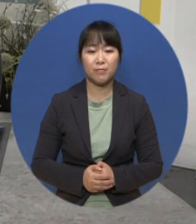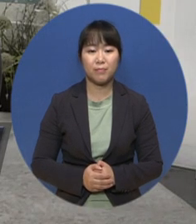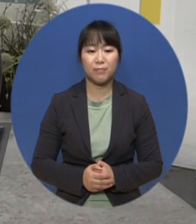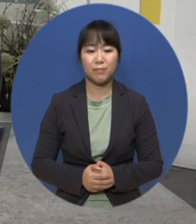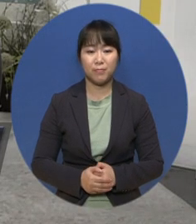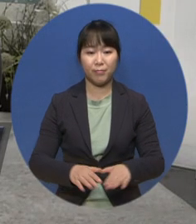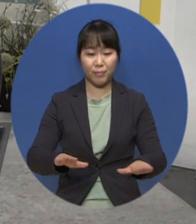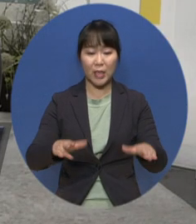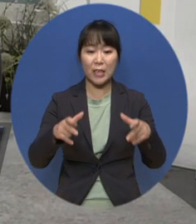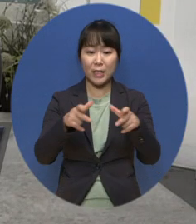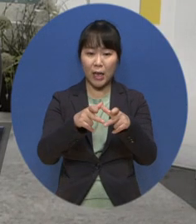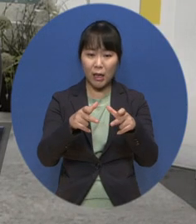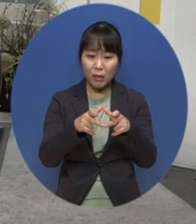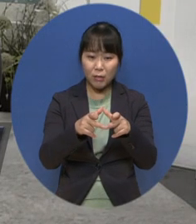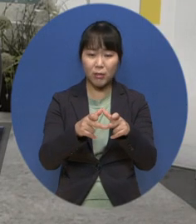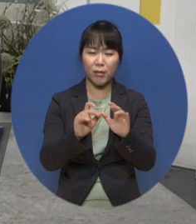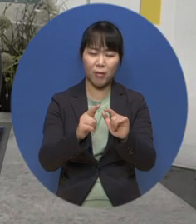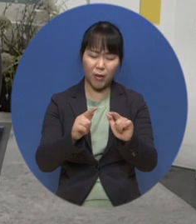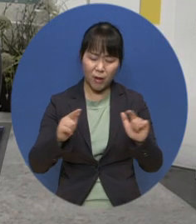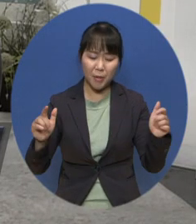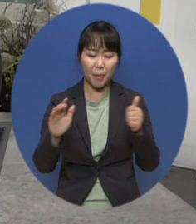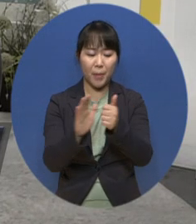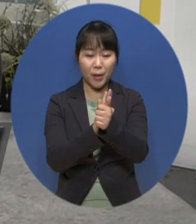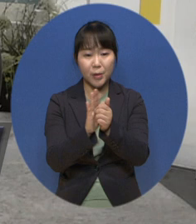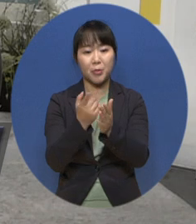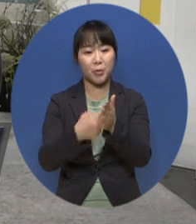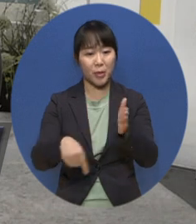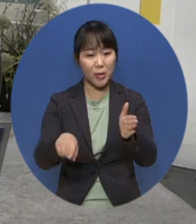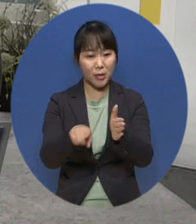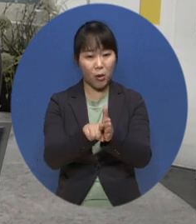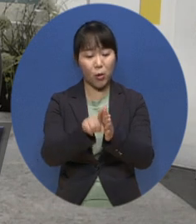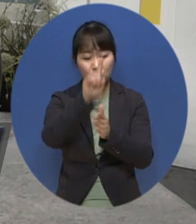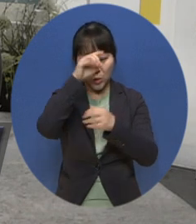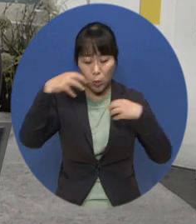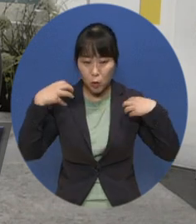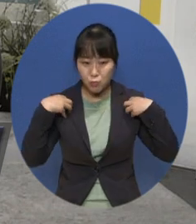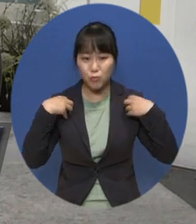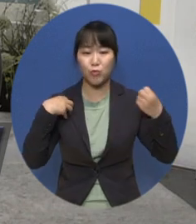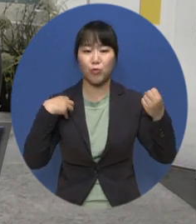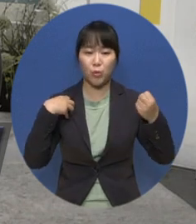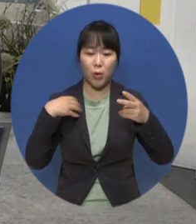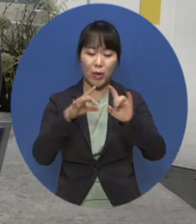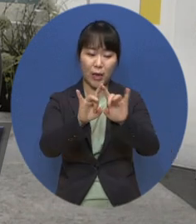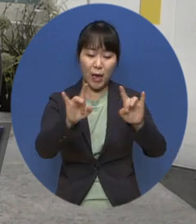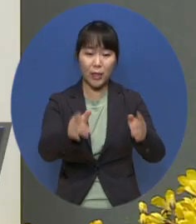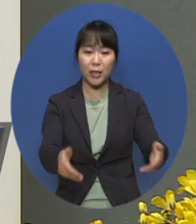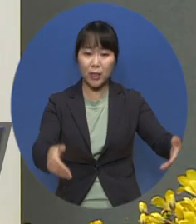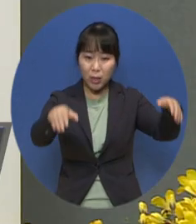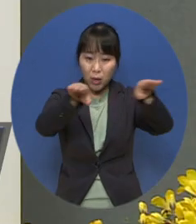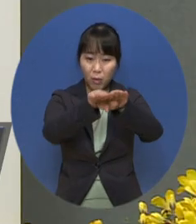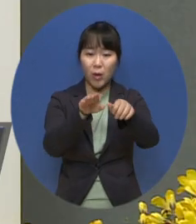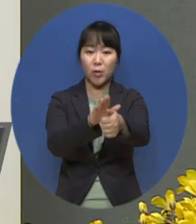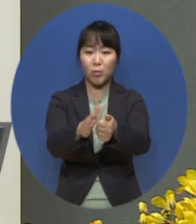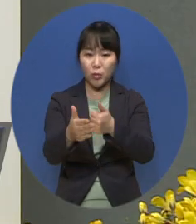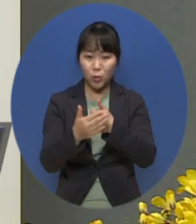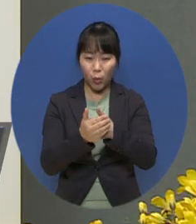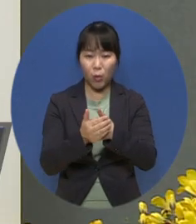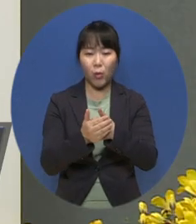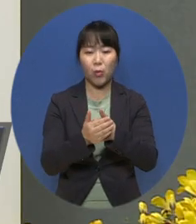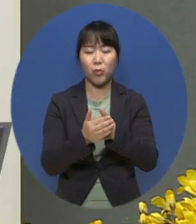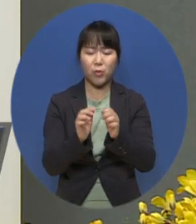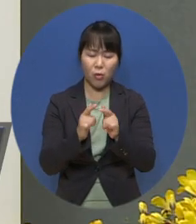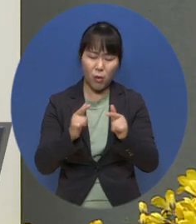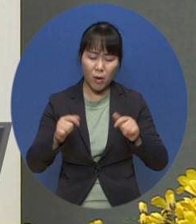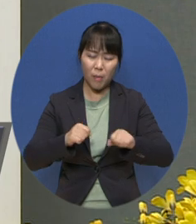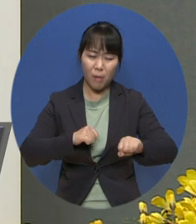장애인들을 여러가지로 보살피기 위해서 정부 라든가 각 기관과 협조 뭐 이런거에